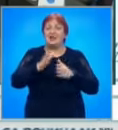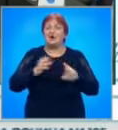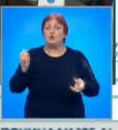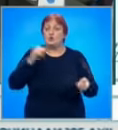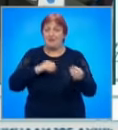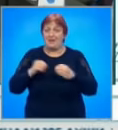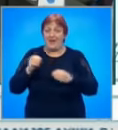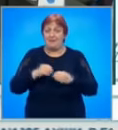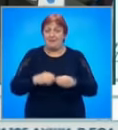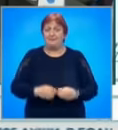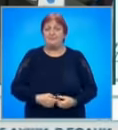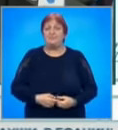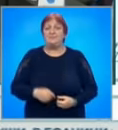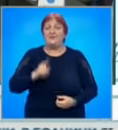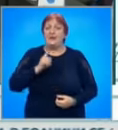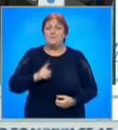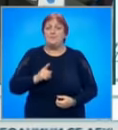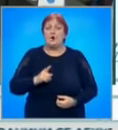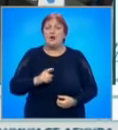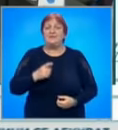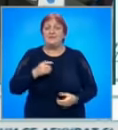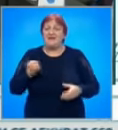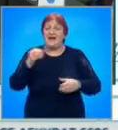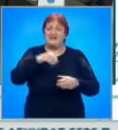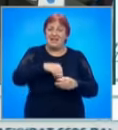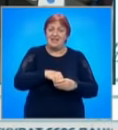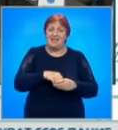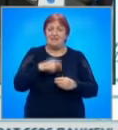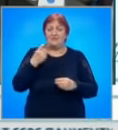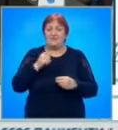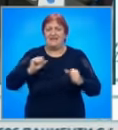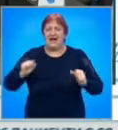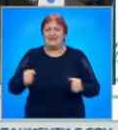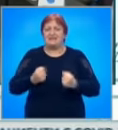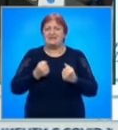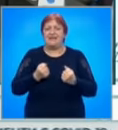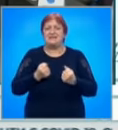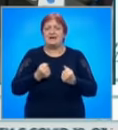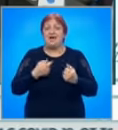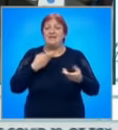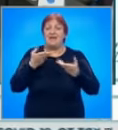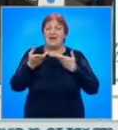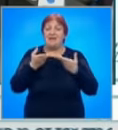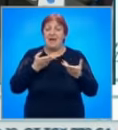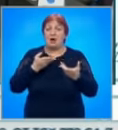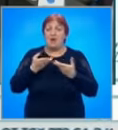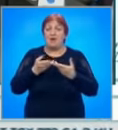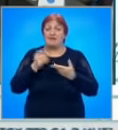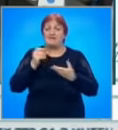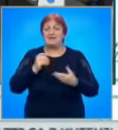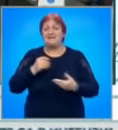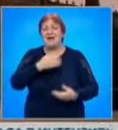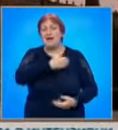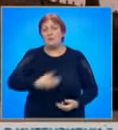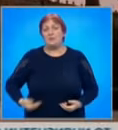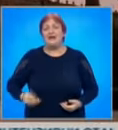събрание, могат да залегнат в една активизация на диалога с Република